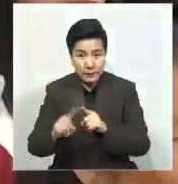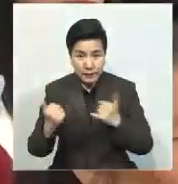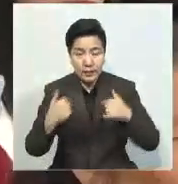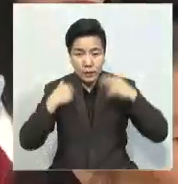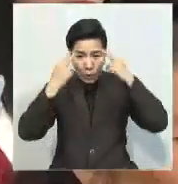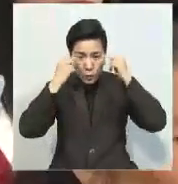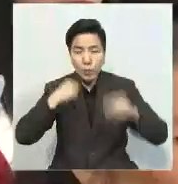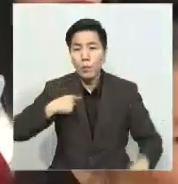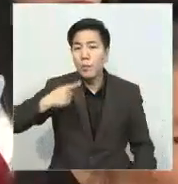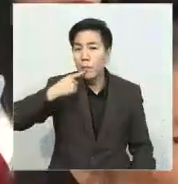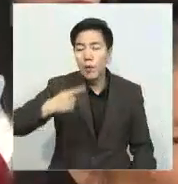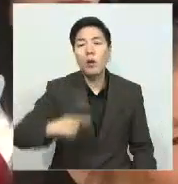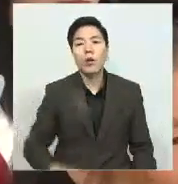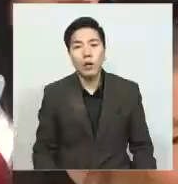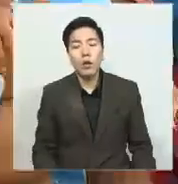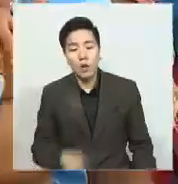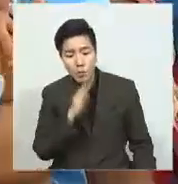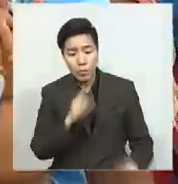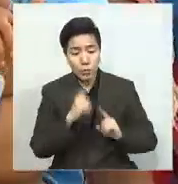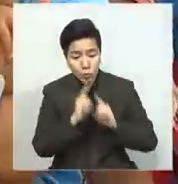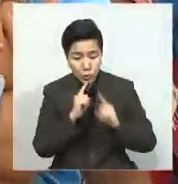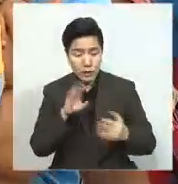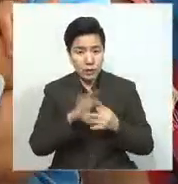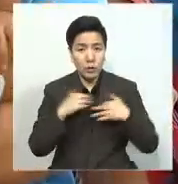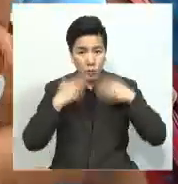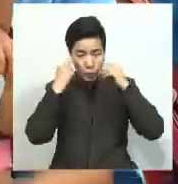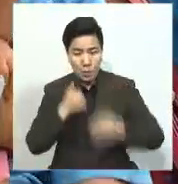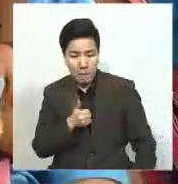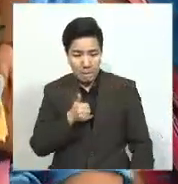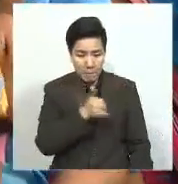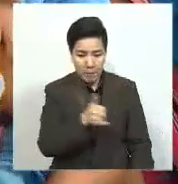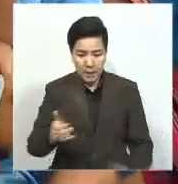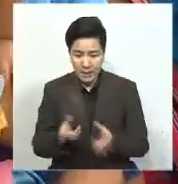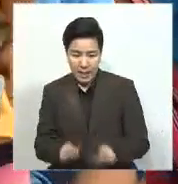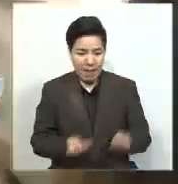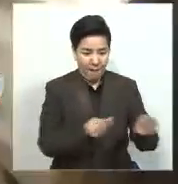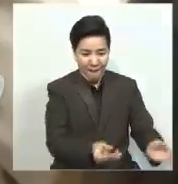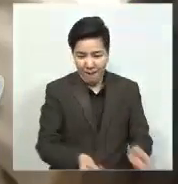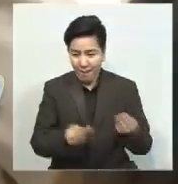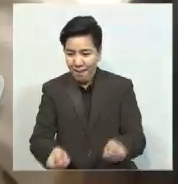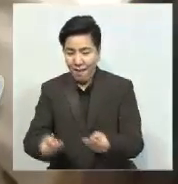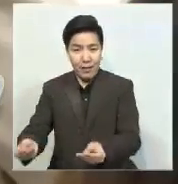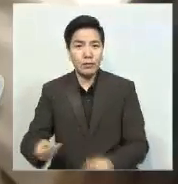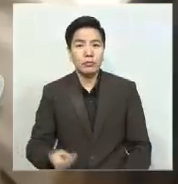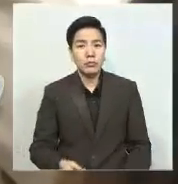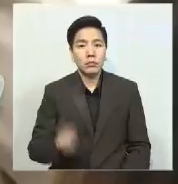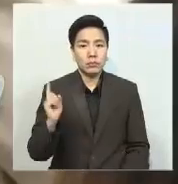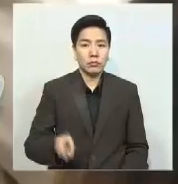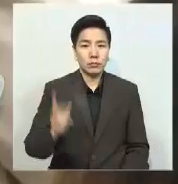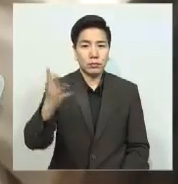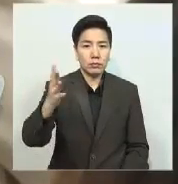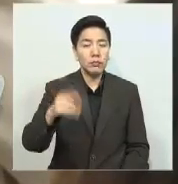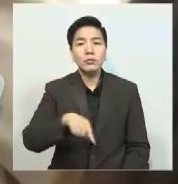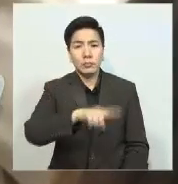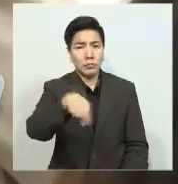ายกรัฐมนตรีก็บอกว่าหากมีการลงไปพูดว่าถ้านายกลงพื้นที่และจะมีการมอบที่ดินให้นั้นไม่เป็นความจริง